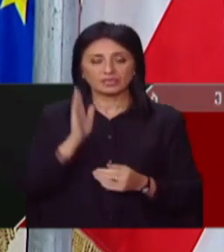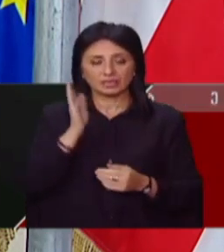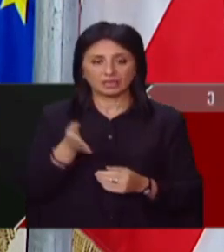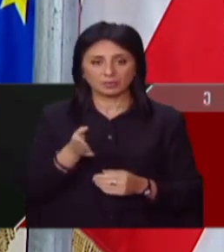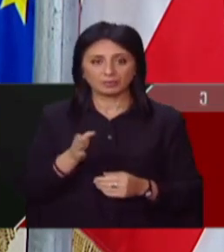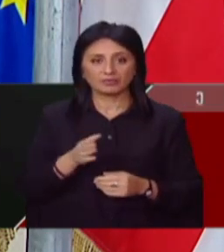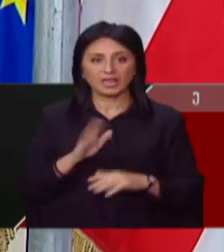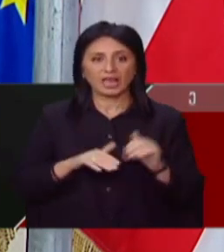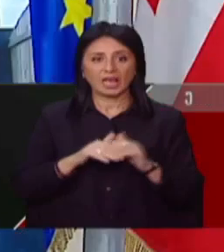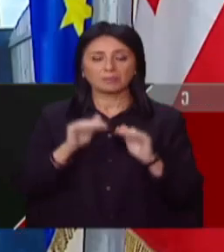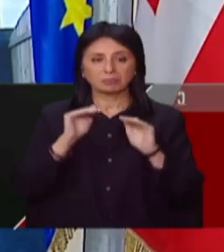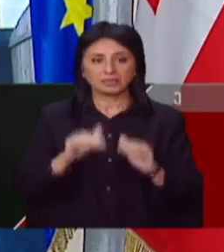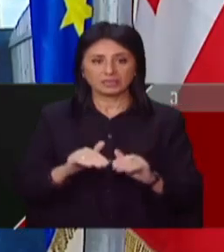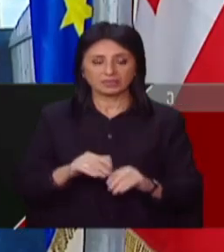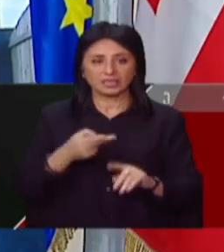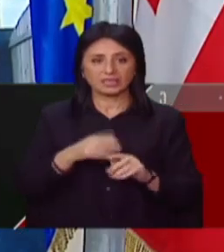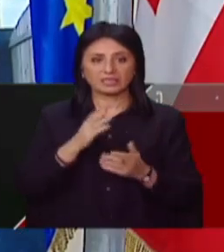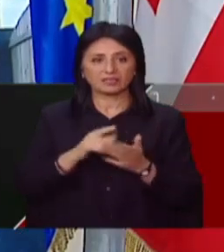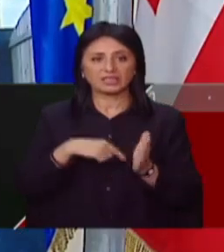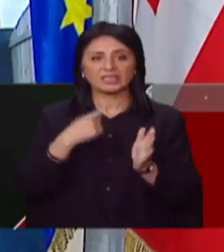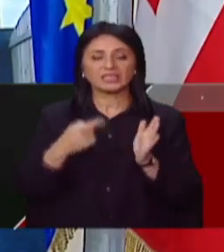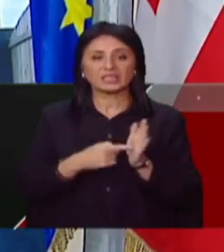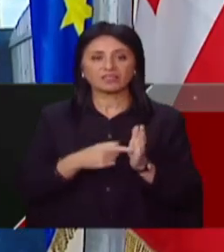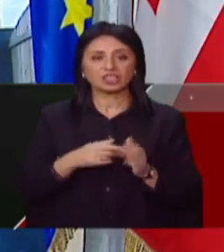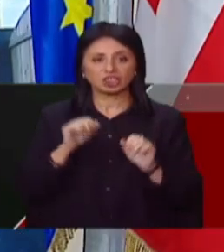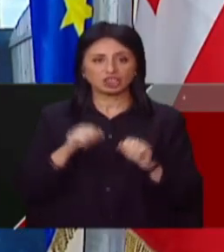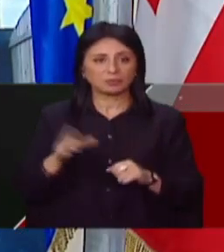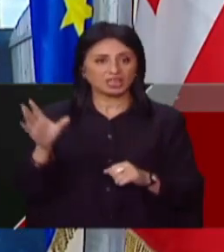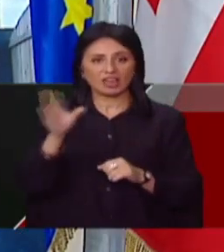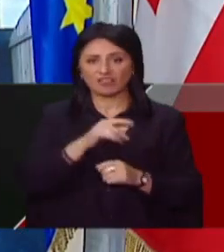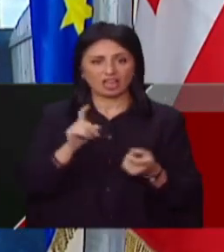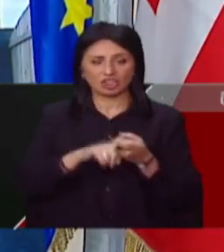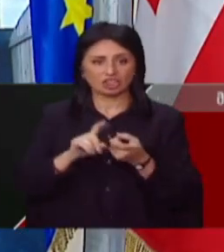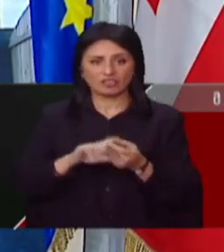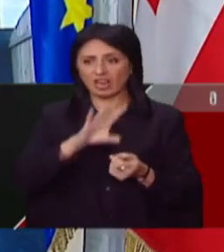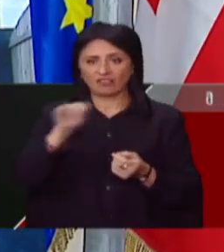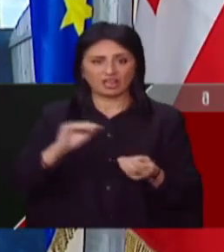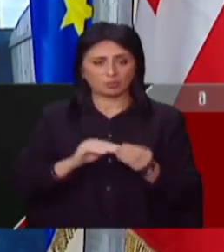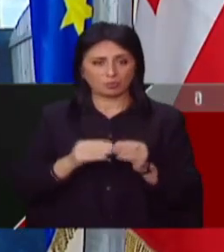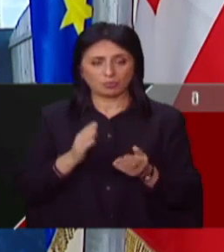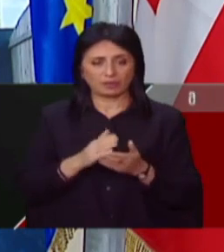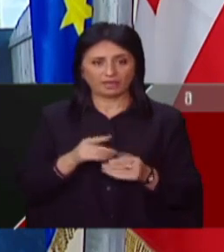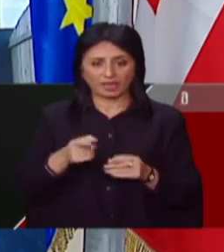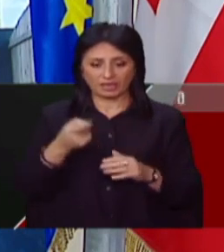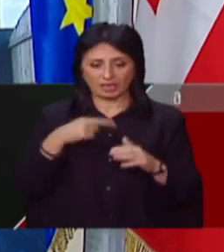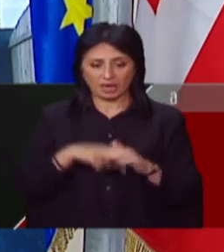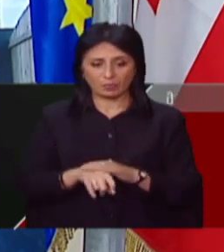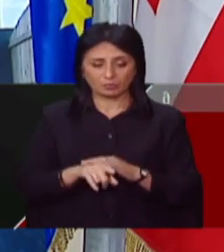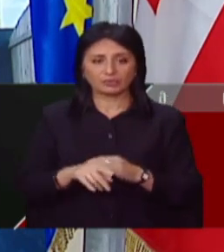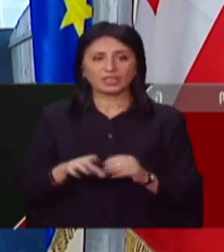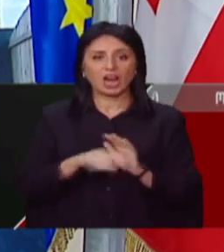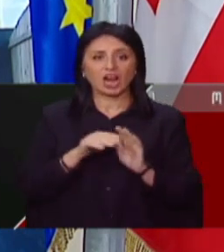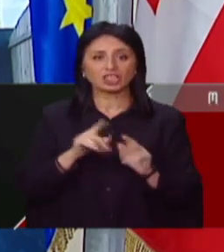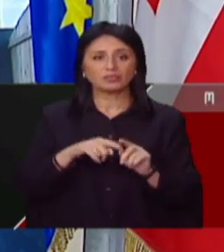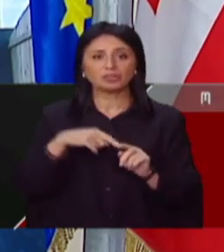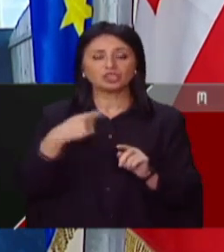იქნება ხელმისაწვდომი. ეს არის საკითხი, რომელიც შეიძლება ყველას შეეხოს, ყველას პრობლემაა და აქედან გამომდინარე